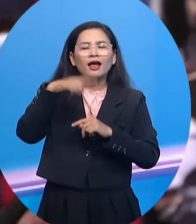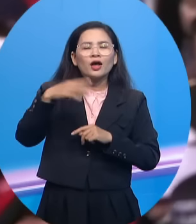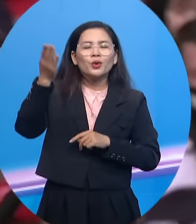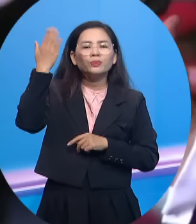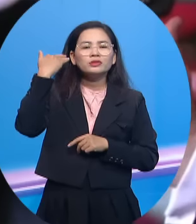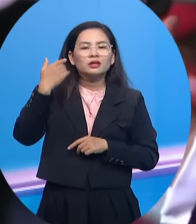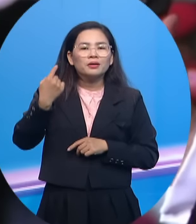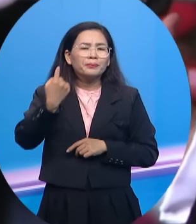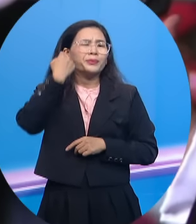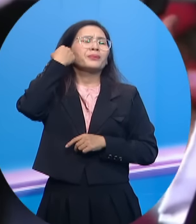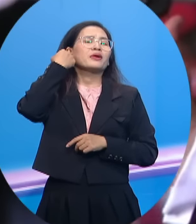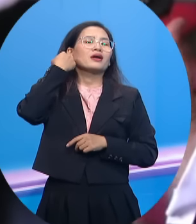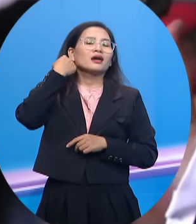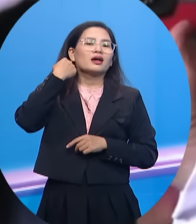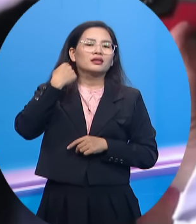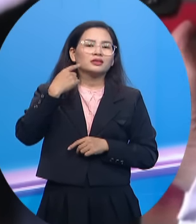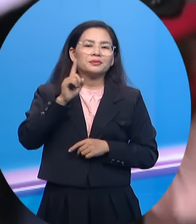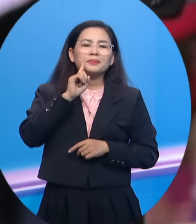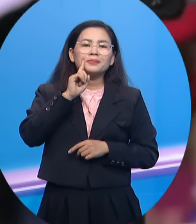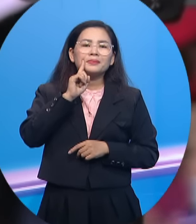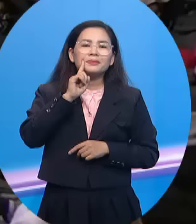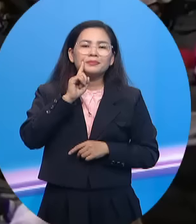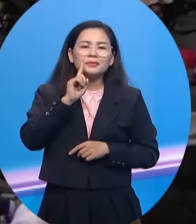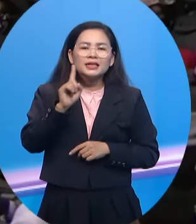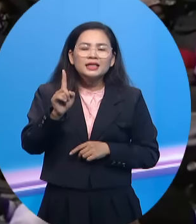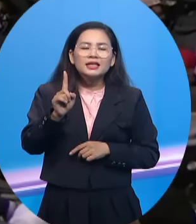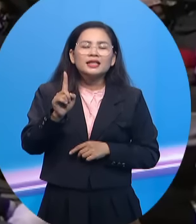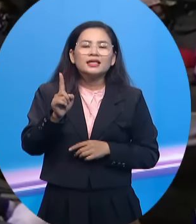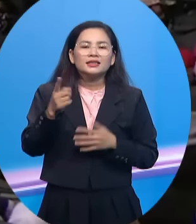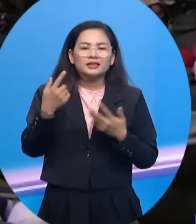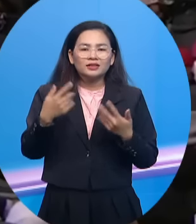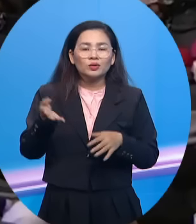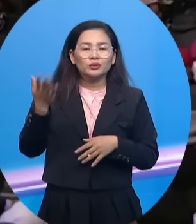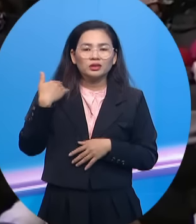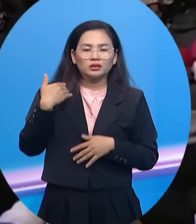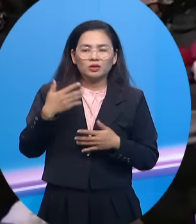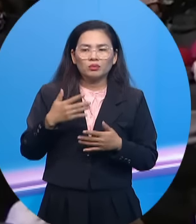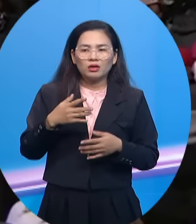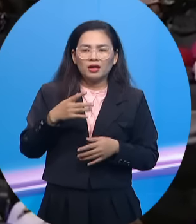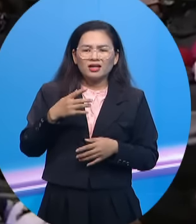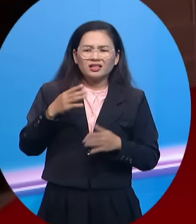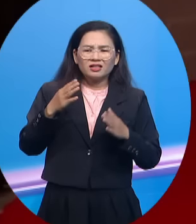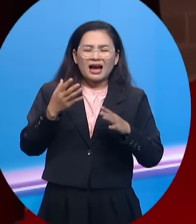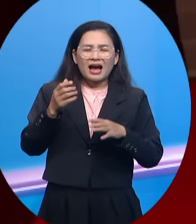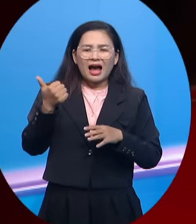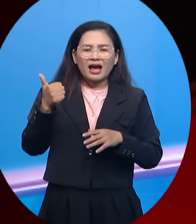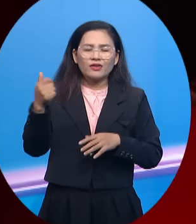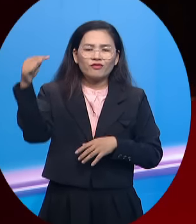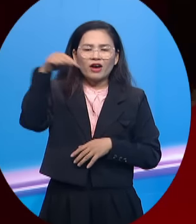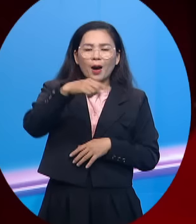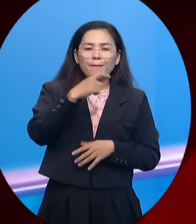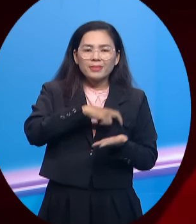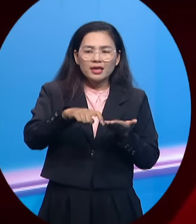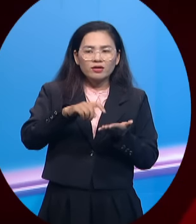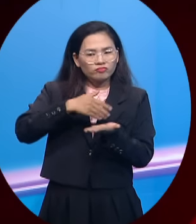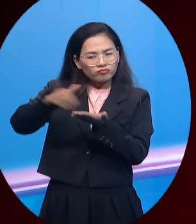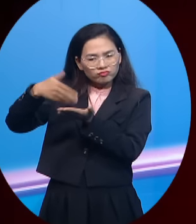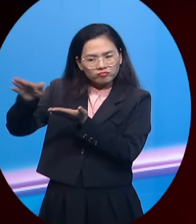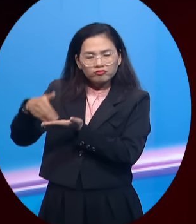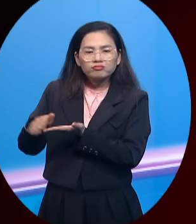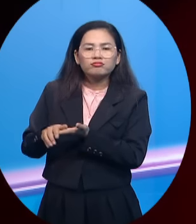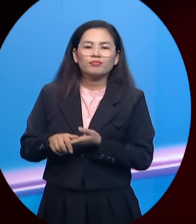hụt gần đây, cam kết sẽ tiến hành đợt trục xuất người di cư bất hợp pháp lớn nhất trong lịch sử nước Mỹ. Ngoài ra, ông Trump tiếp tục chỉ trích